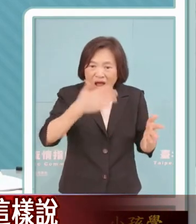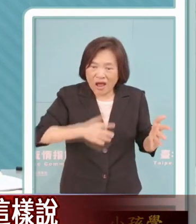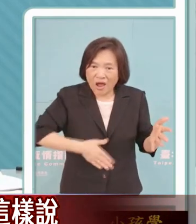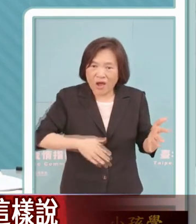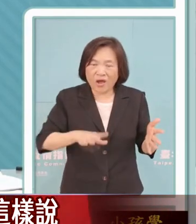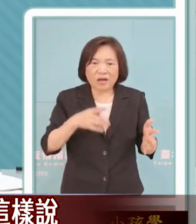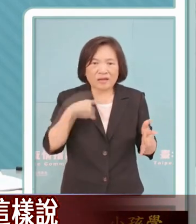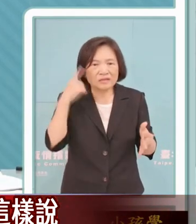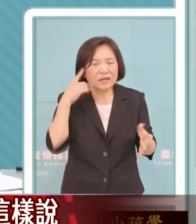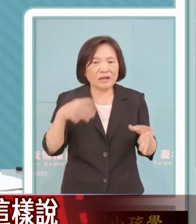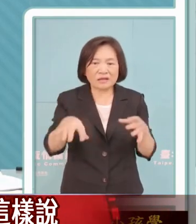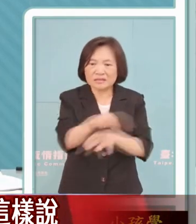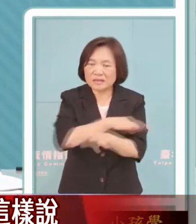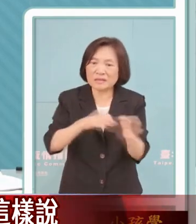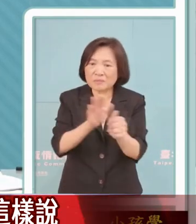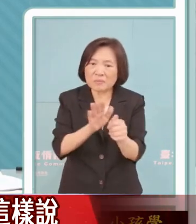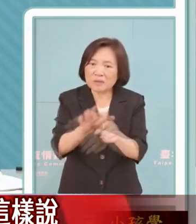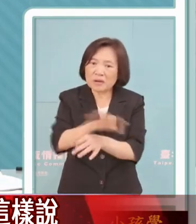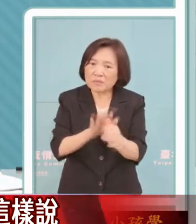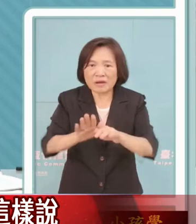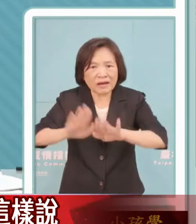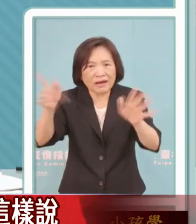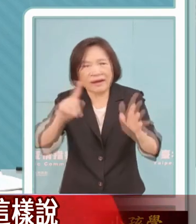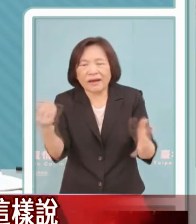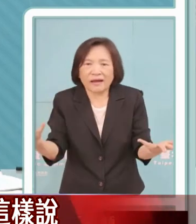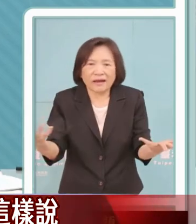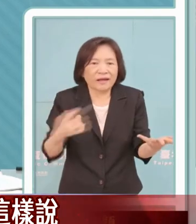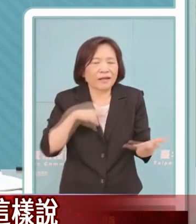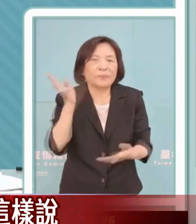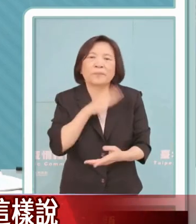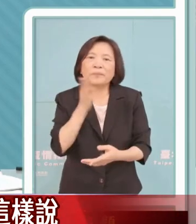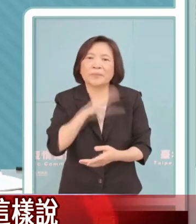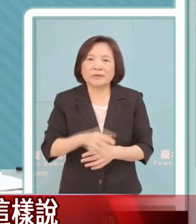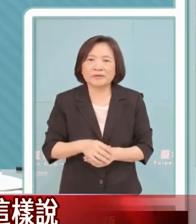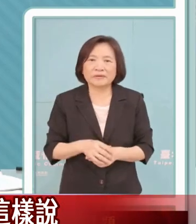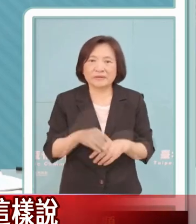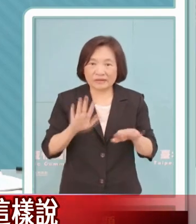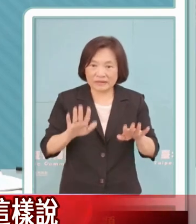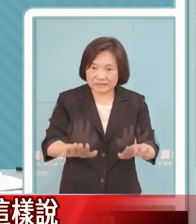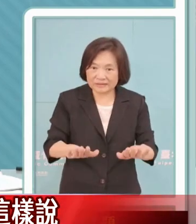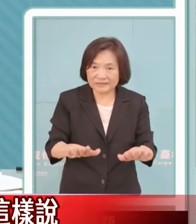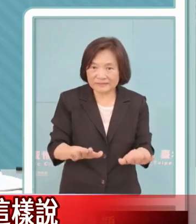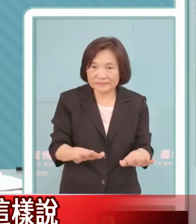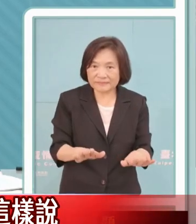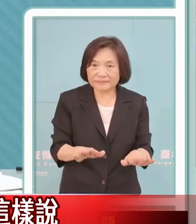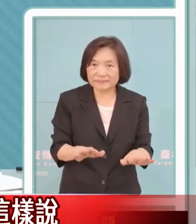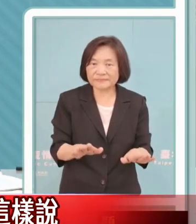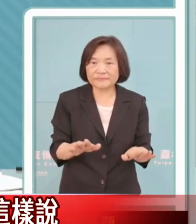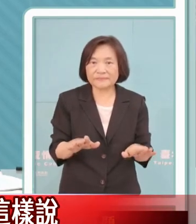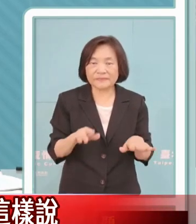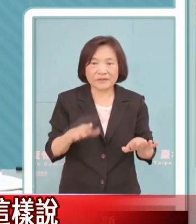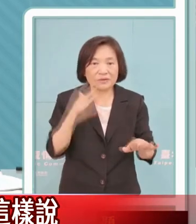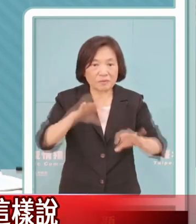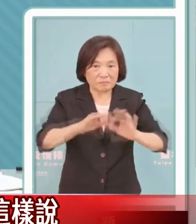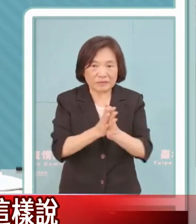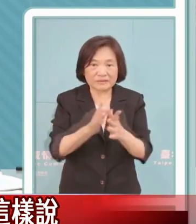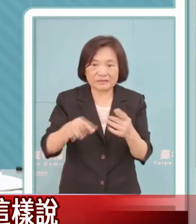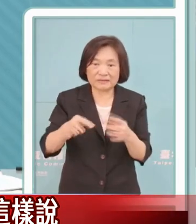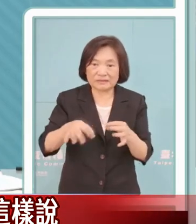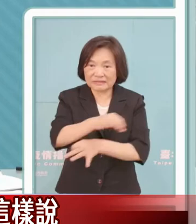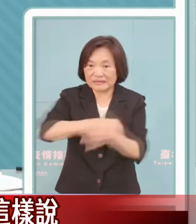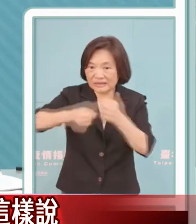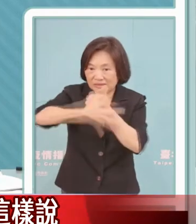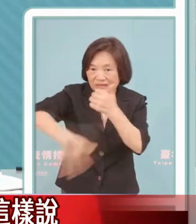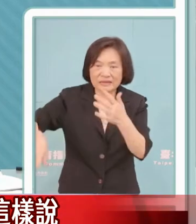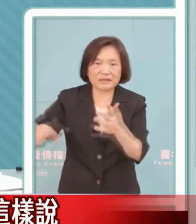你还跟他讲什么产业振兴，这不笑话吗？还有一点呢、哦，在这一刻你知道吗、哦？说马上要做产业振兴，